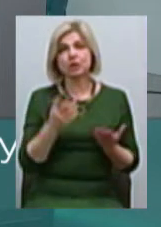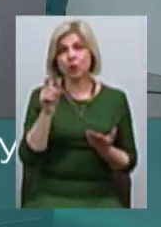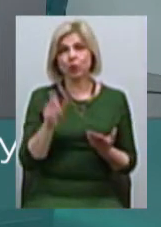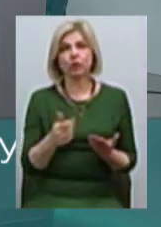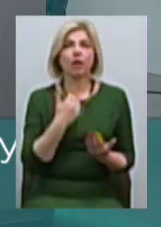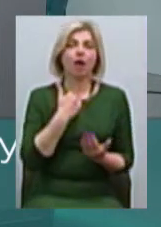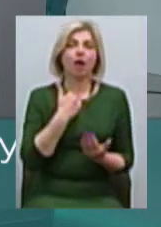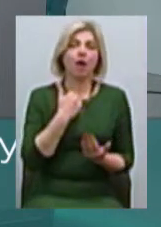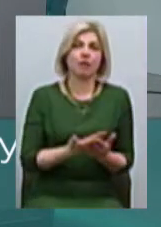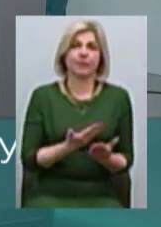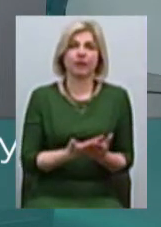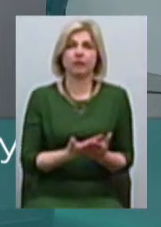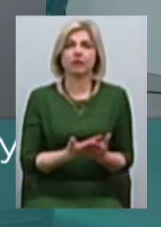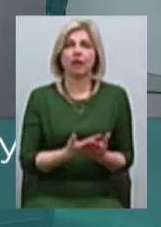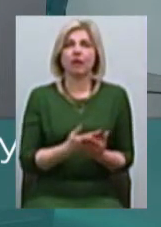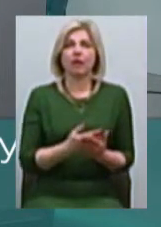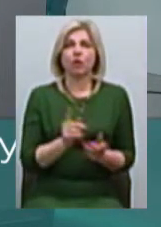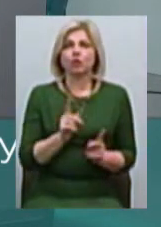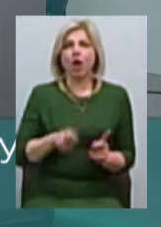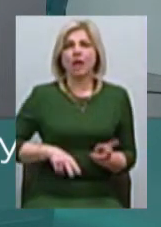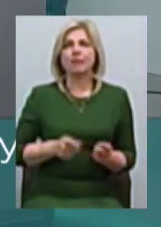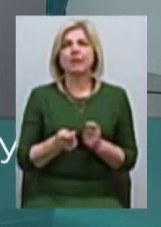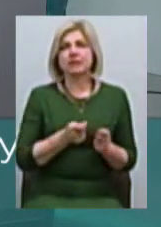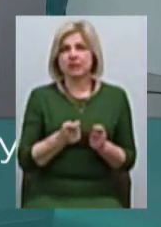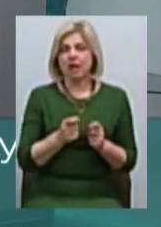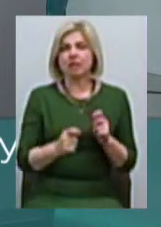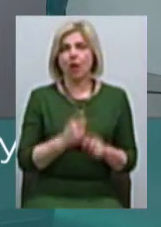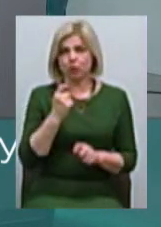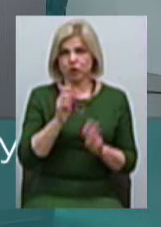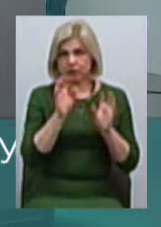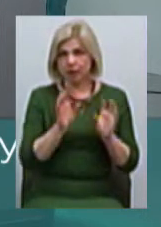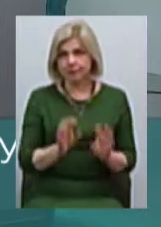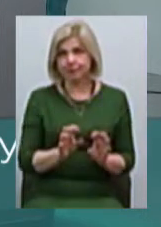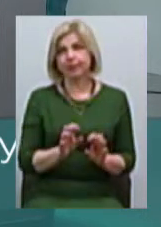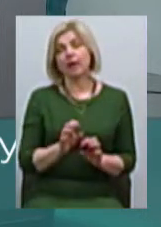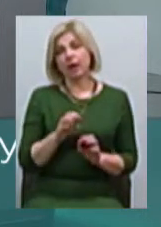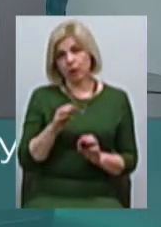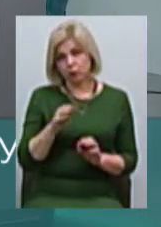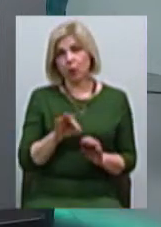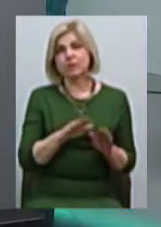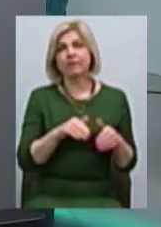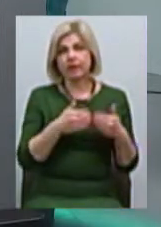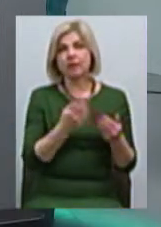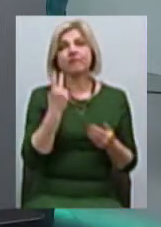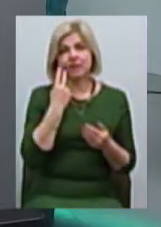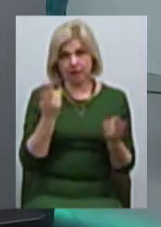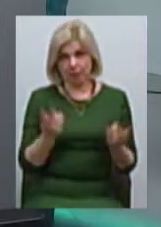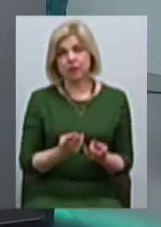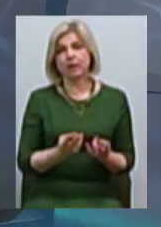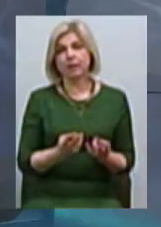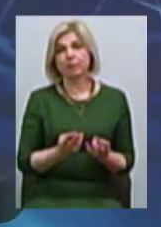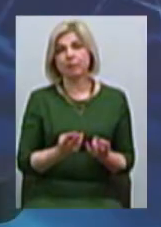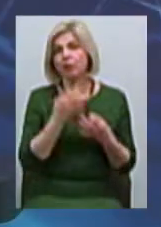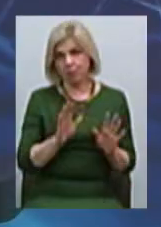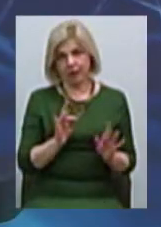наприклад, там якісь ознаки якогось адміністративно-кримінального правопорушення, то звертатись завжди потрібно, в будь-якому